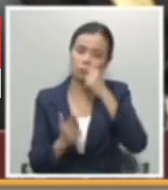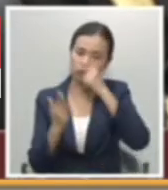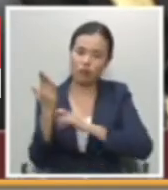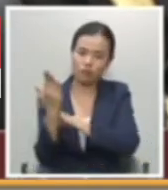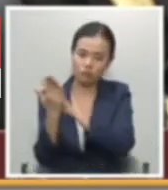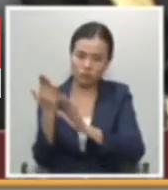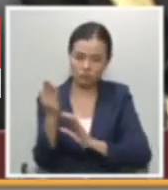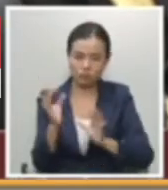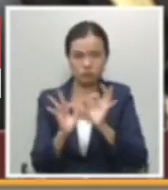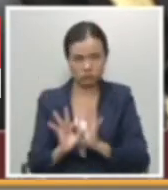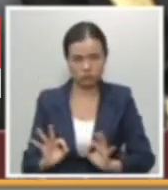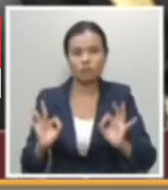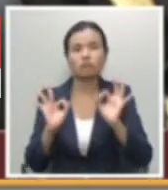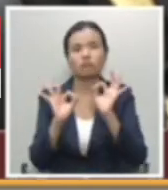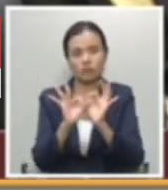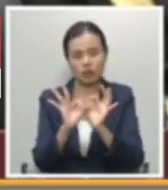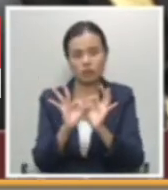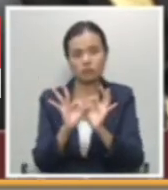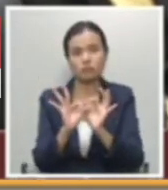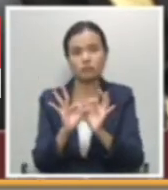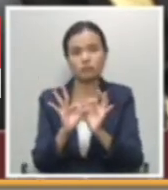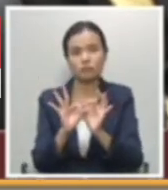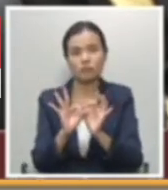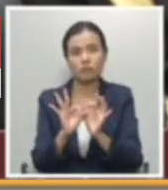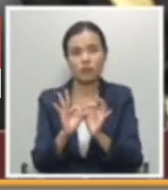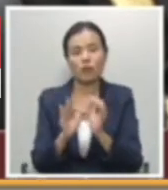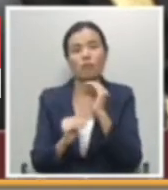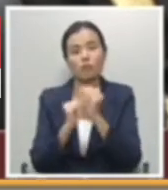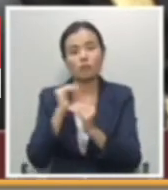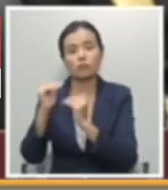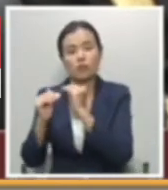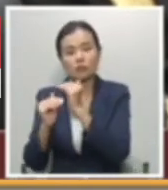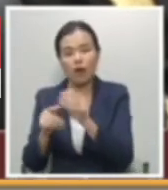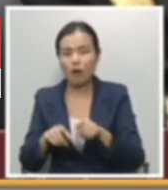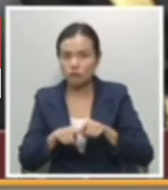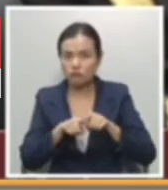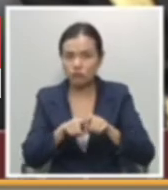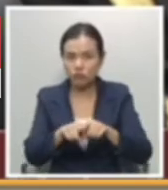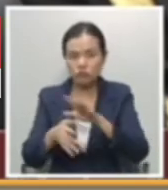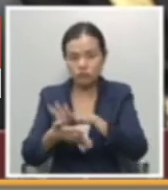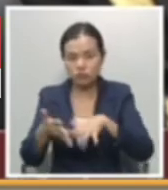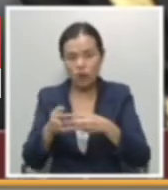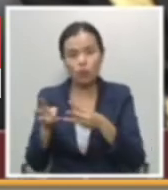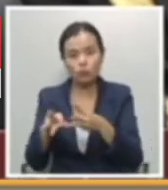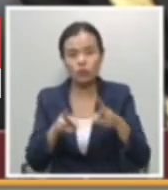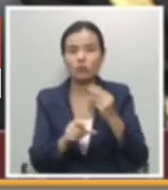ใหญ่จำเป็นอย่างยิ่งที่จะต้องขับเคลื่อนอย่างมีทิศทาง